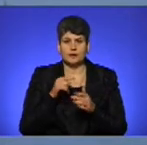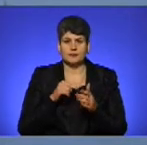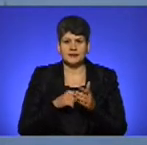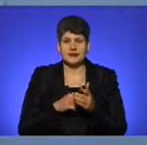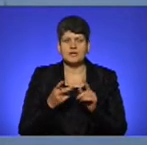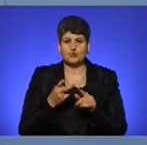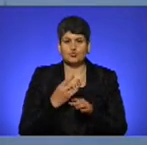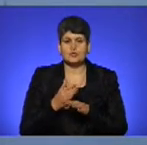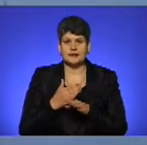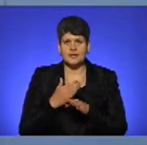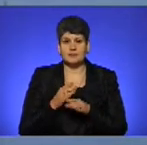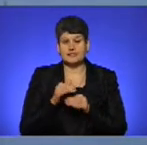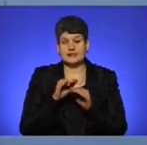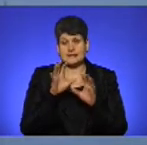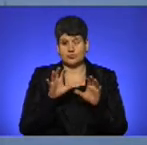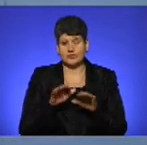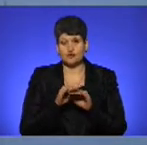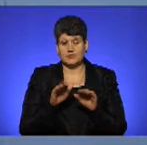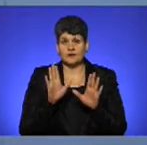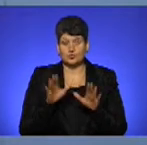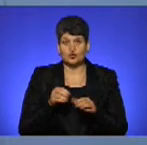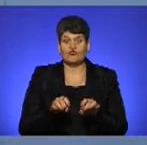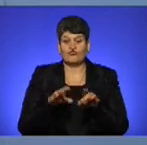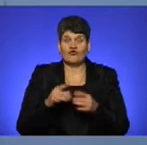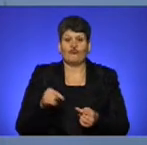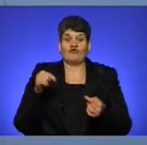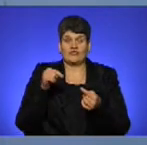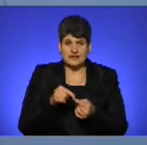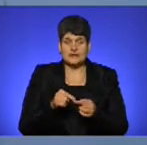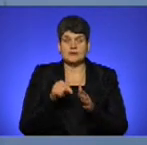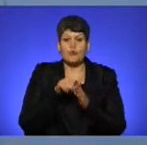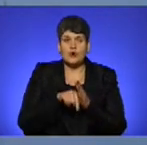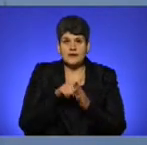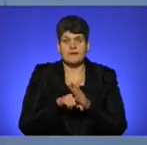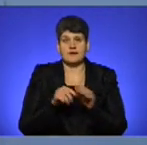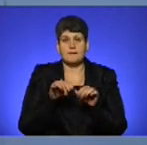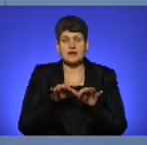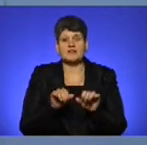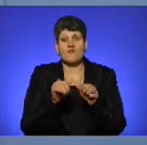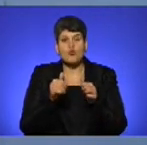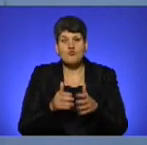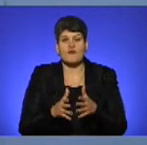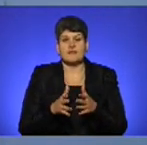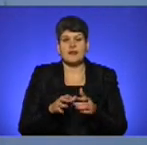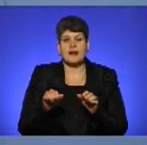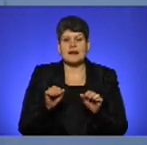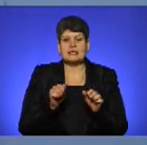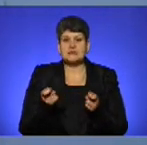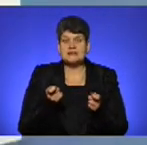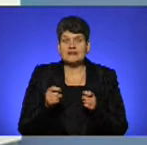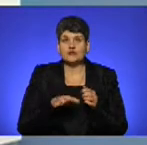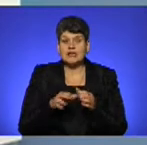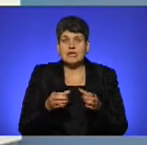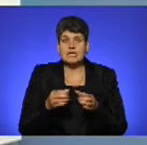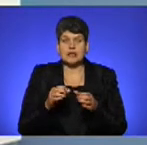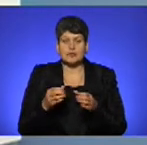адмінреформи, де будуть на законодавчому рівні закріплені визначення, поняття і механізм формування адміністративно-територіальних одиниць,